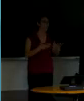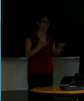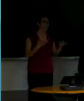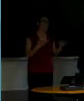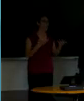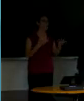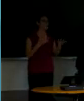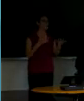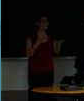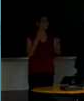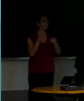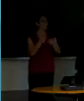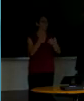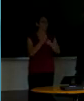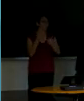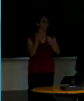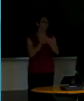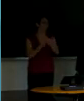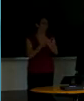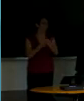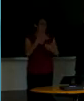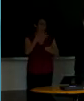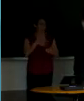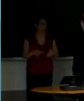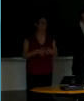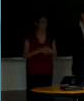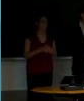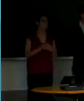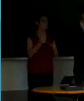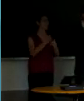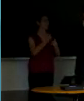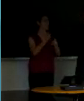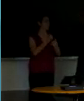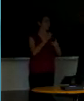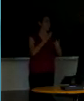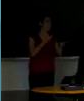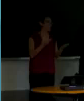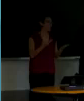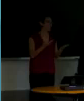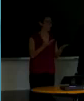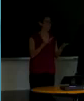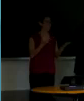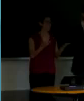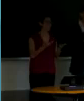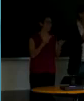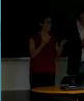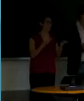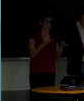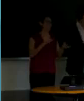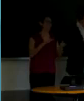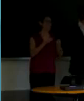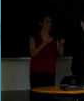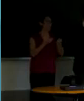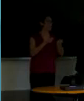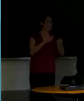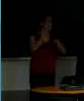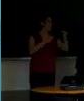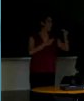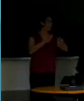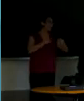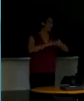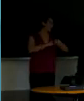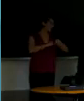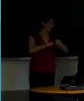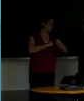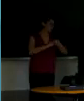realizzato nel mondo della progettazione, naturalmente, lo troviamo realizzato nel mondo del management, in qualsiasi ruolo,